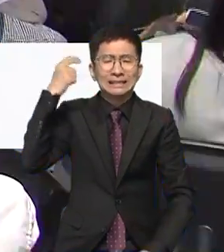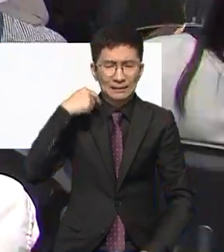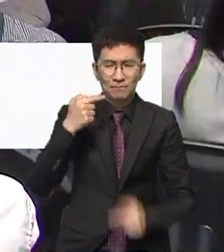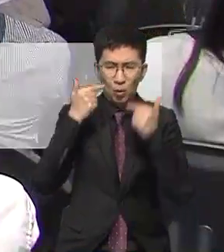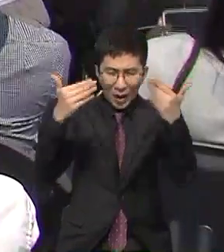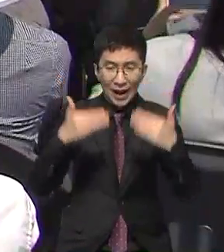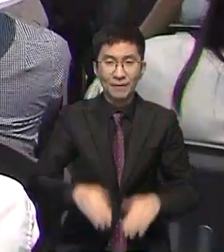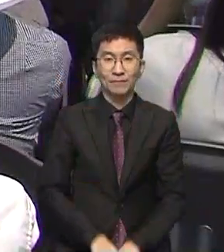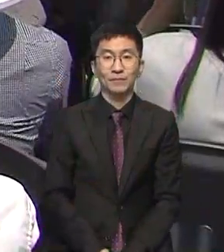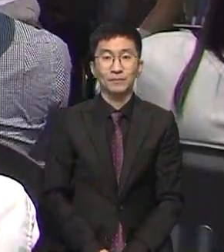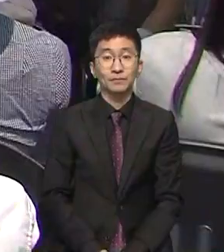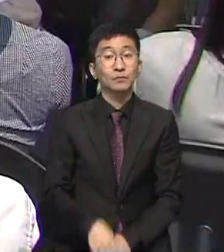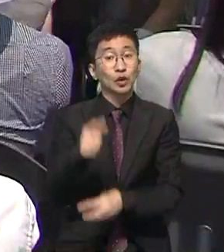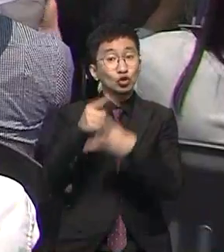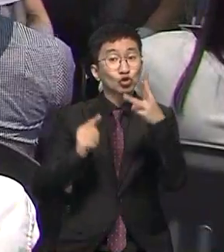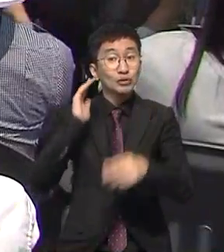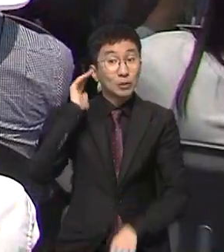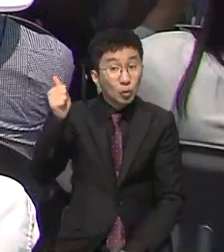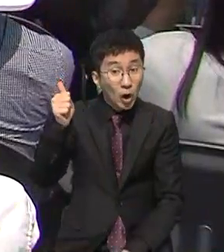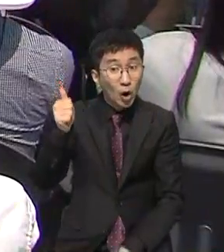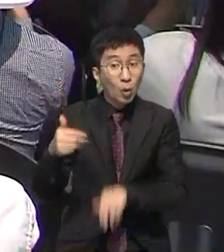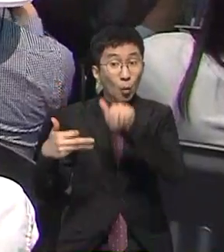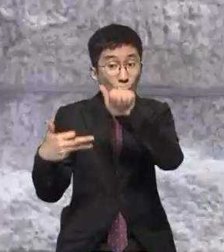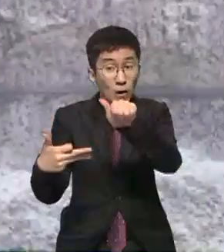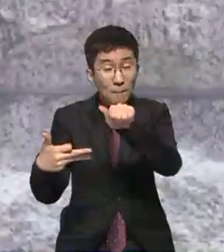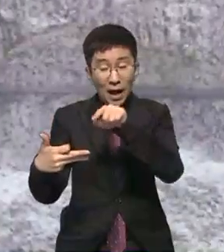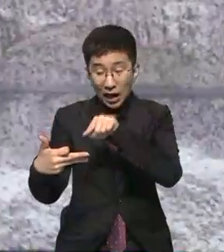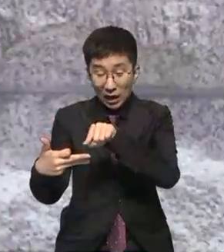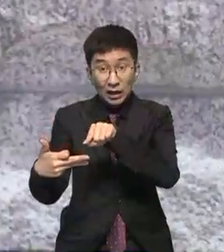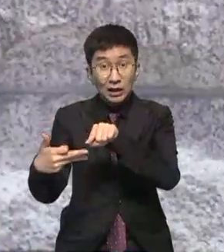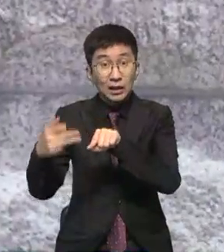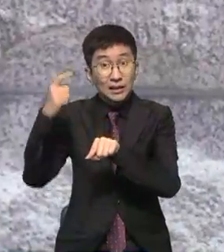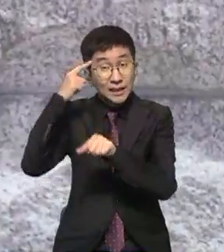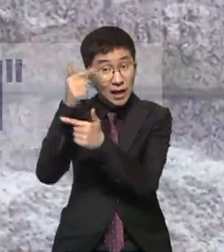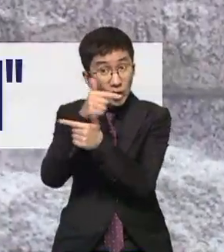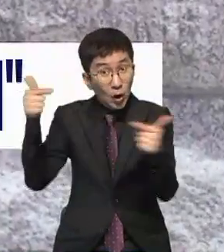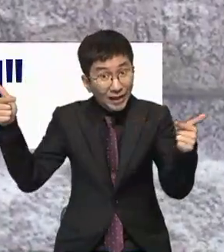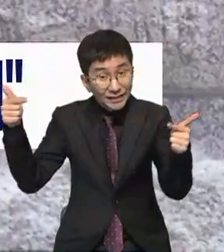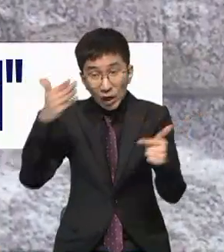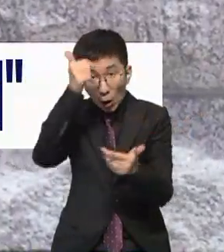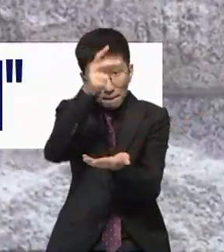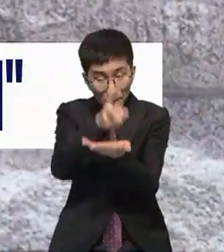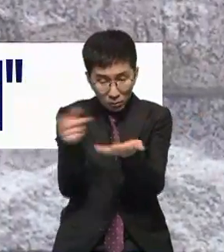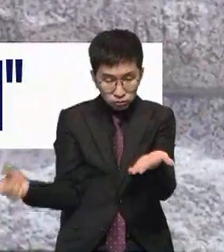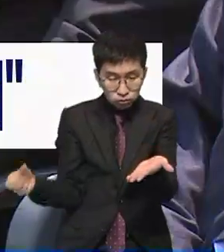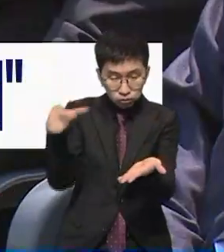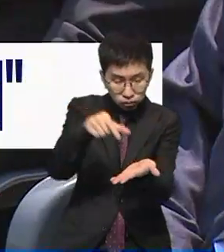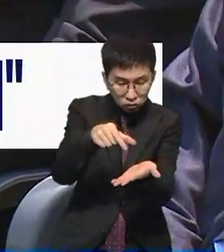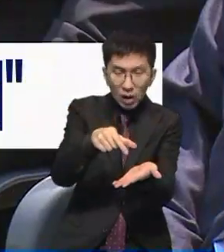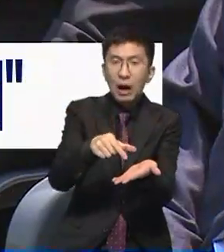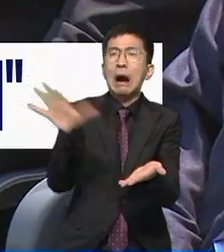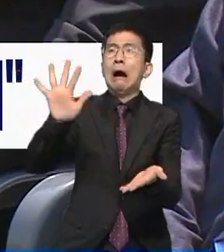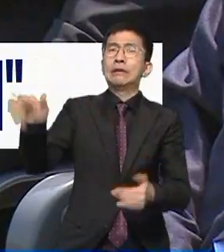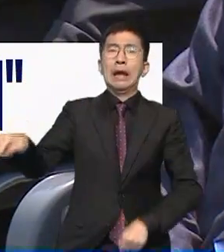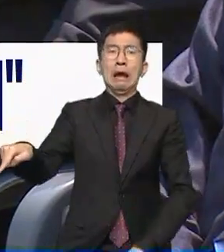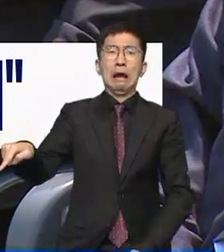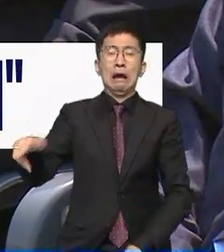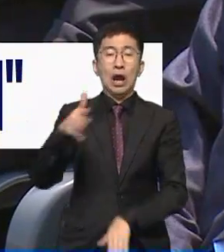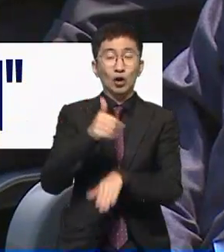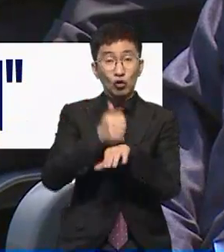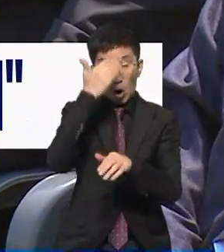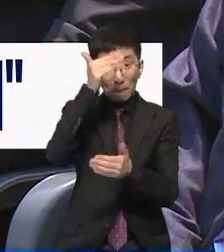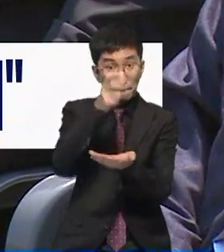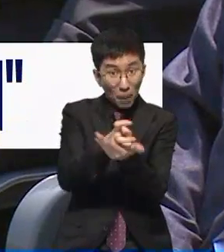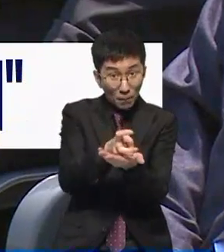드러났습니다. 윤 대통령이 5.18 정신을 헌법 전문에 수록하는 것에 대해 기념사에서 언급하지 않았다며 국회 헌정특위